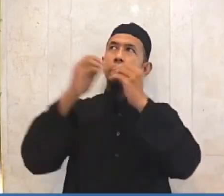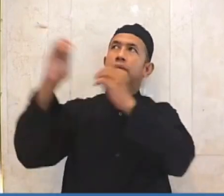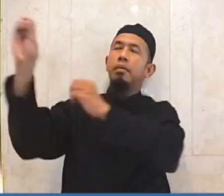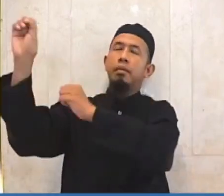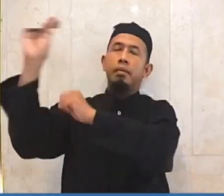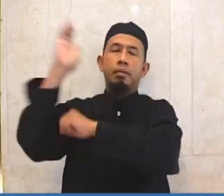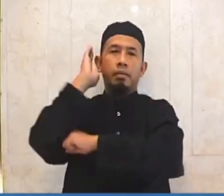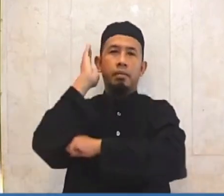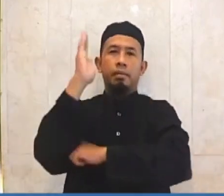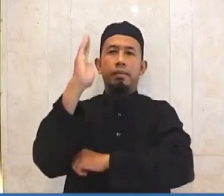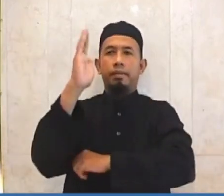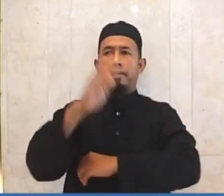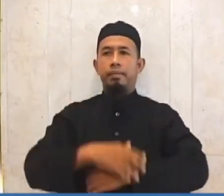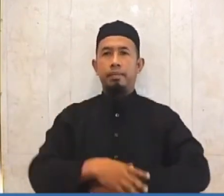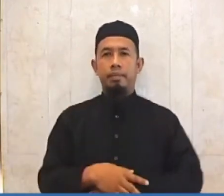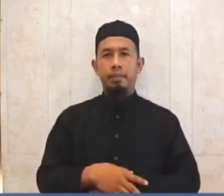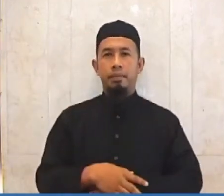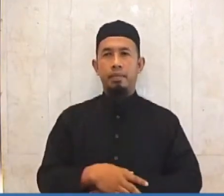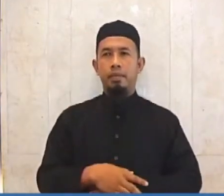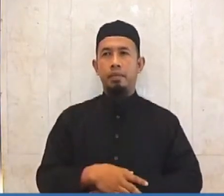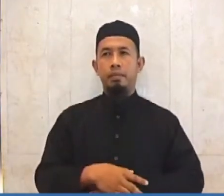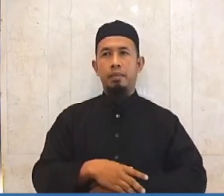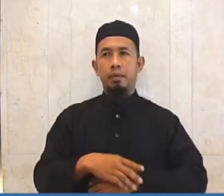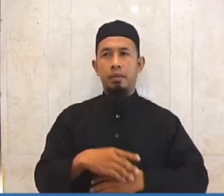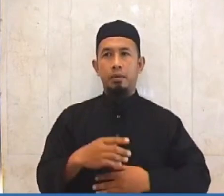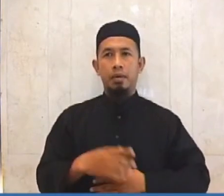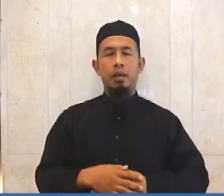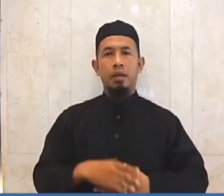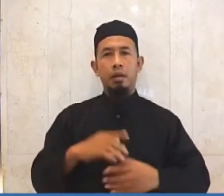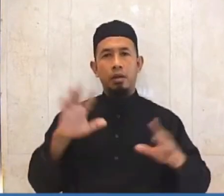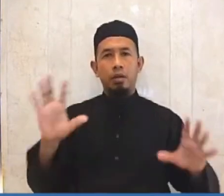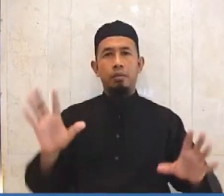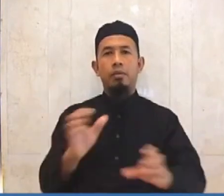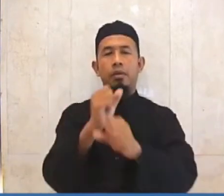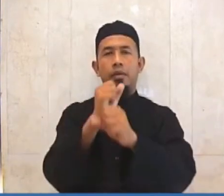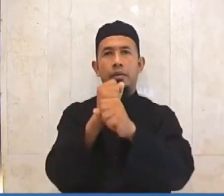nabi ba Allah